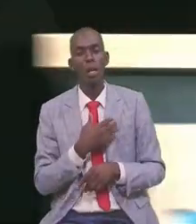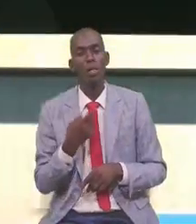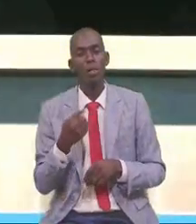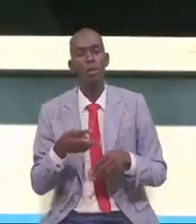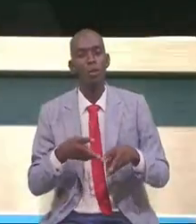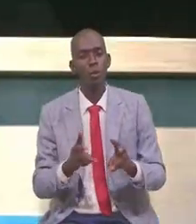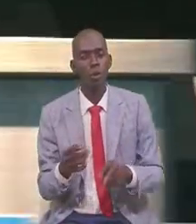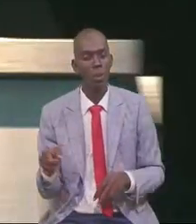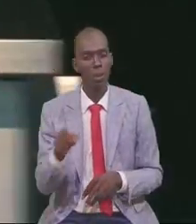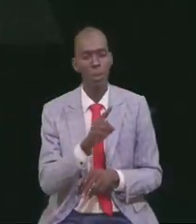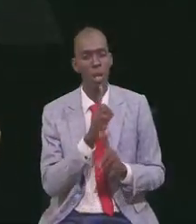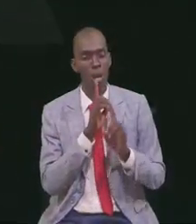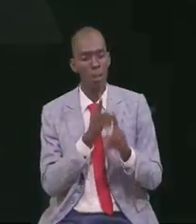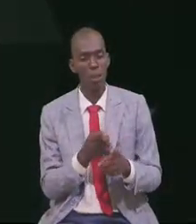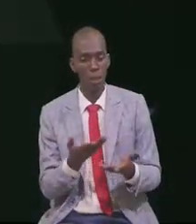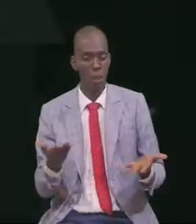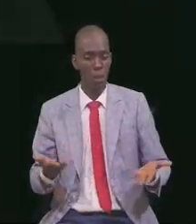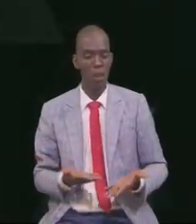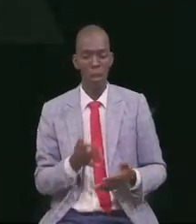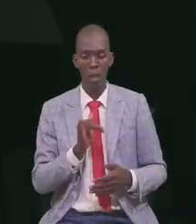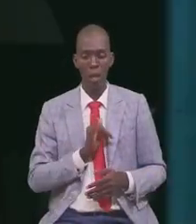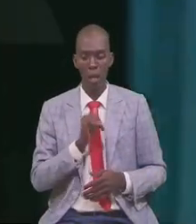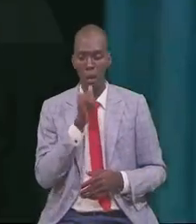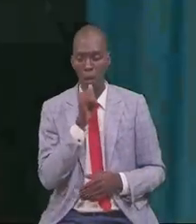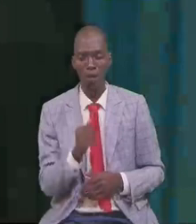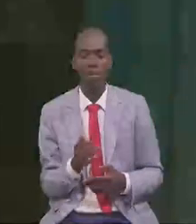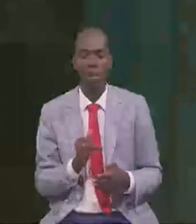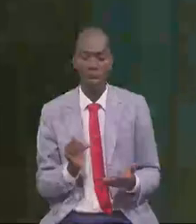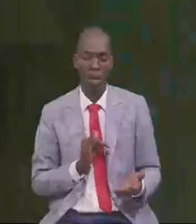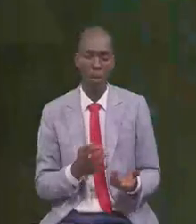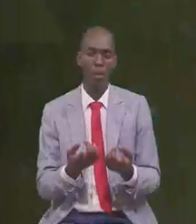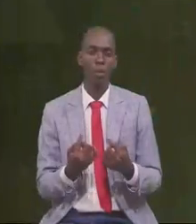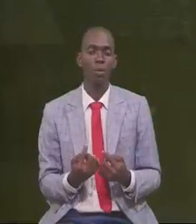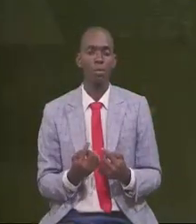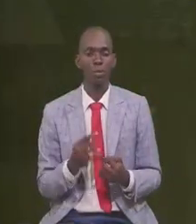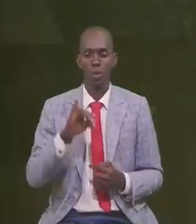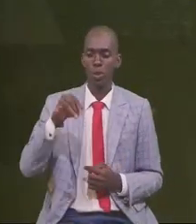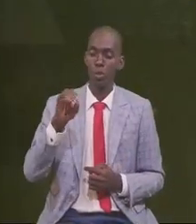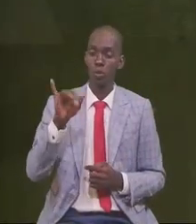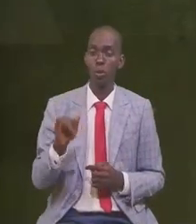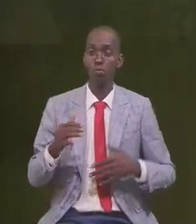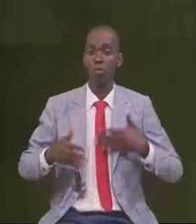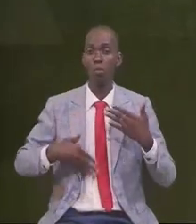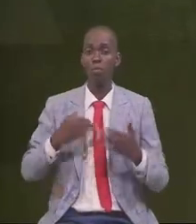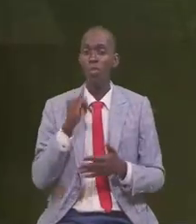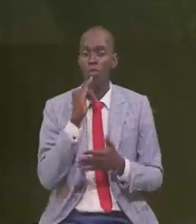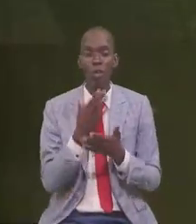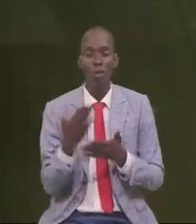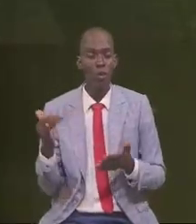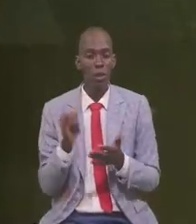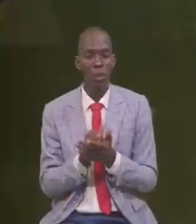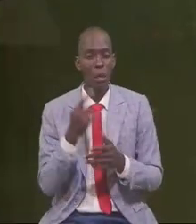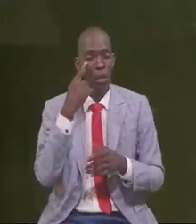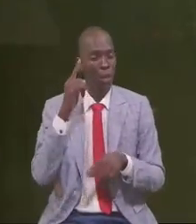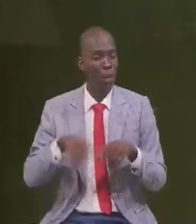me voici, je viens. La joie est quelque chose d'invisible. Comment voir